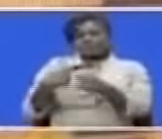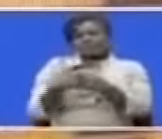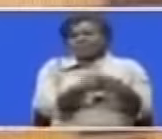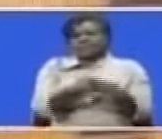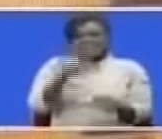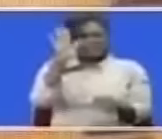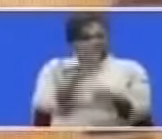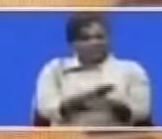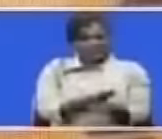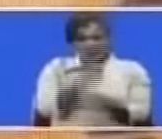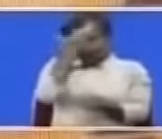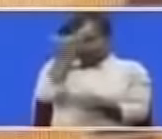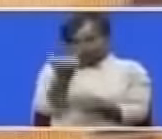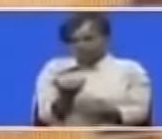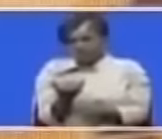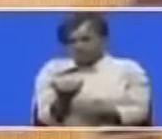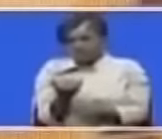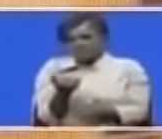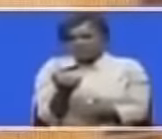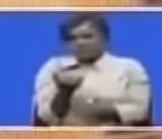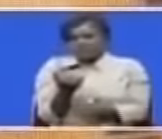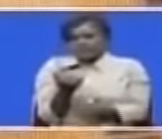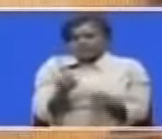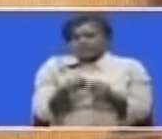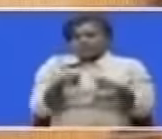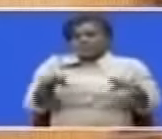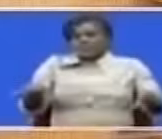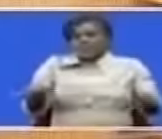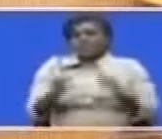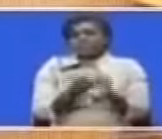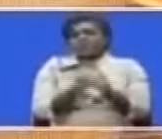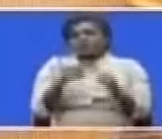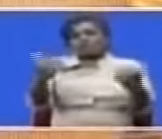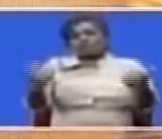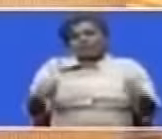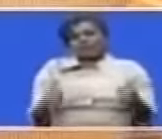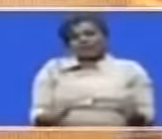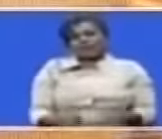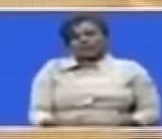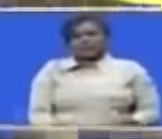changamoto chungu nzima, sababu ambazo zimesababisha kutoenea kwa mchezo huo humu nchini.